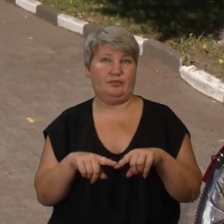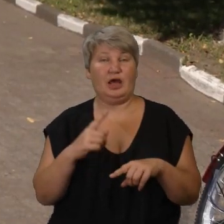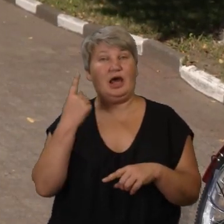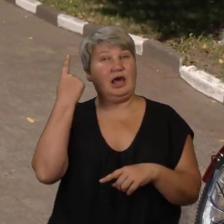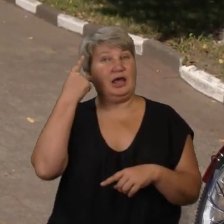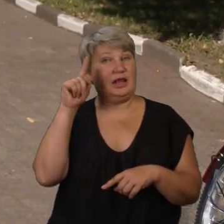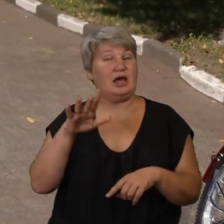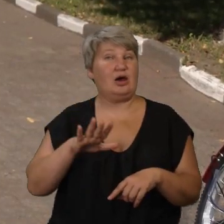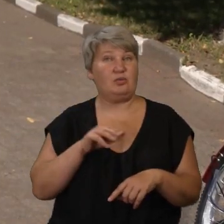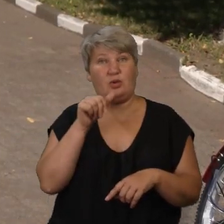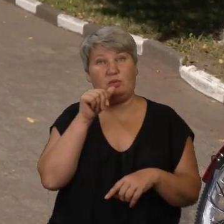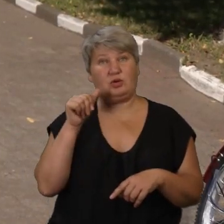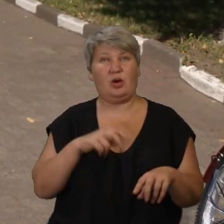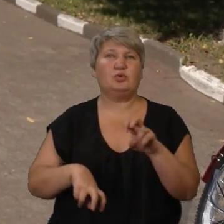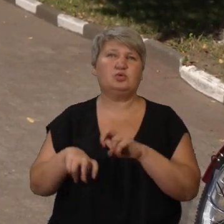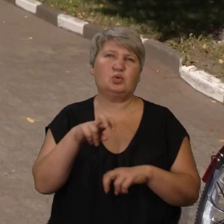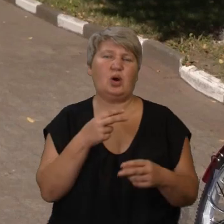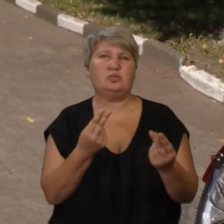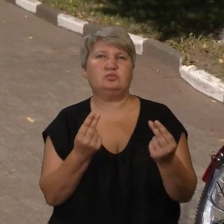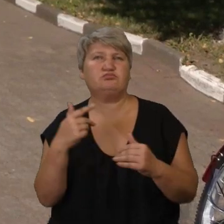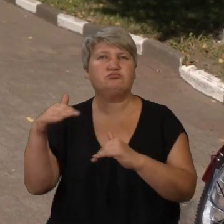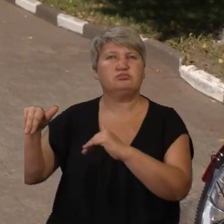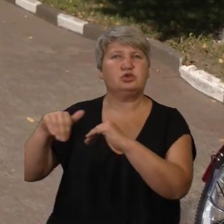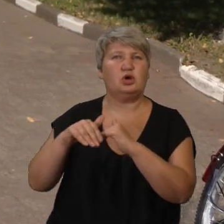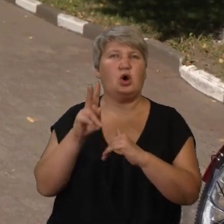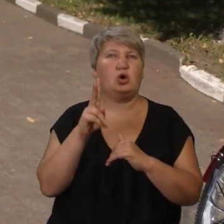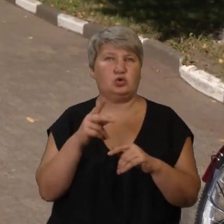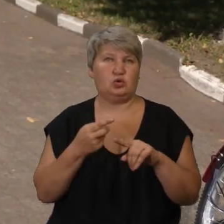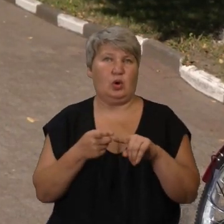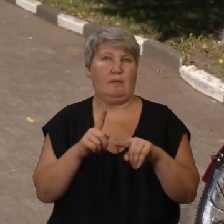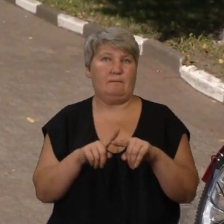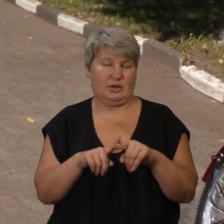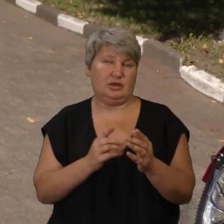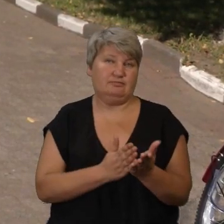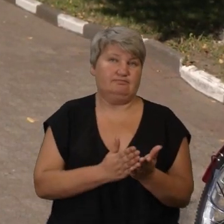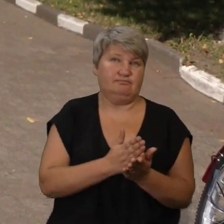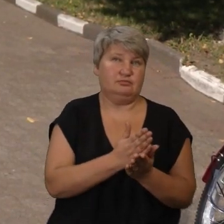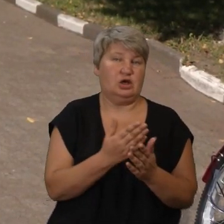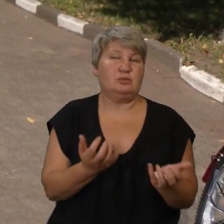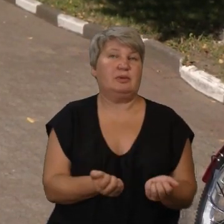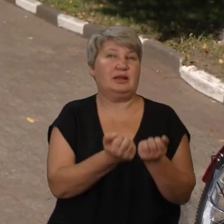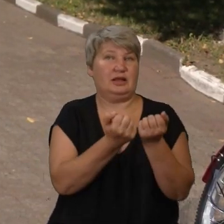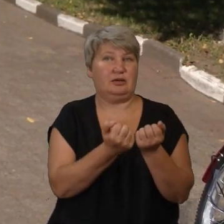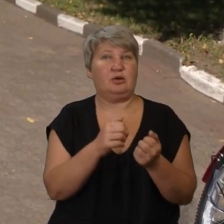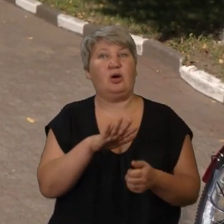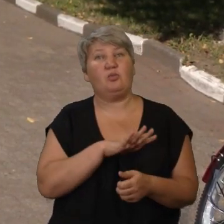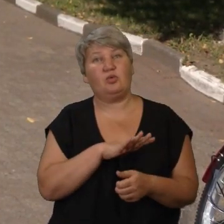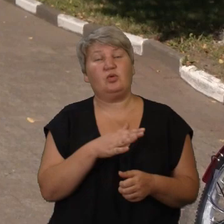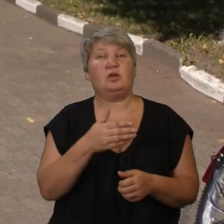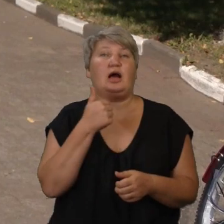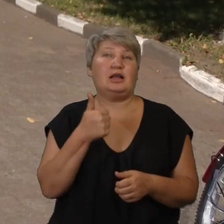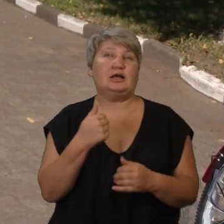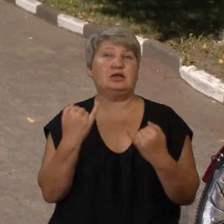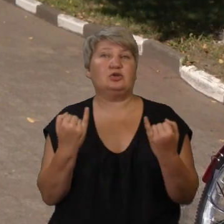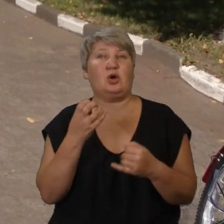Але ми довго шукали фінансування донора який погодився саме на цей напрямок і підтримку була така дуже класна історія коли